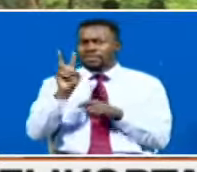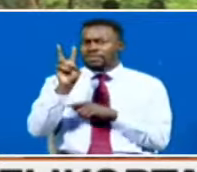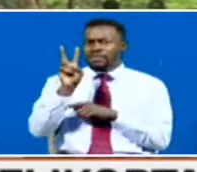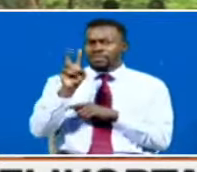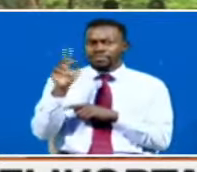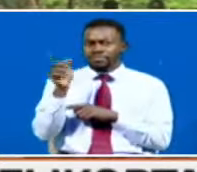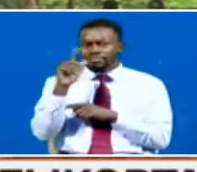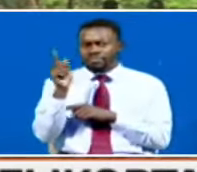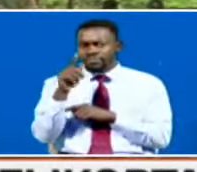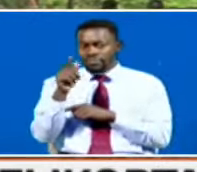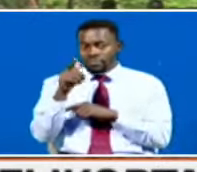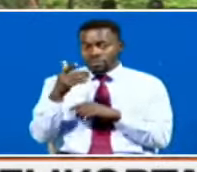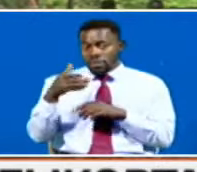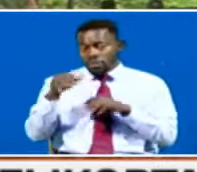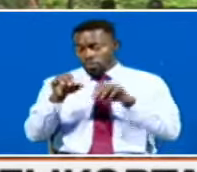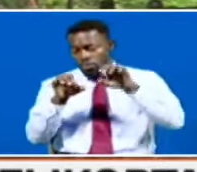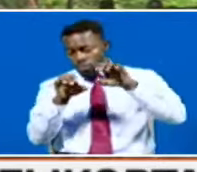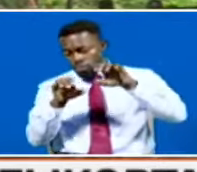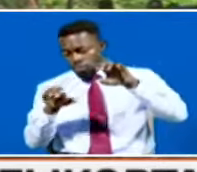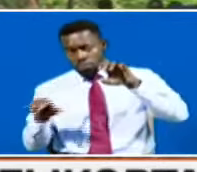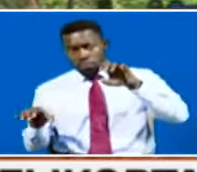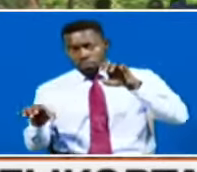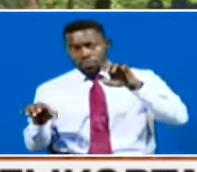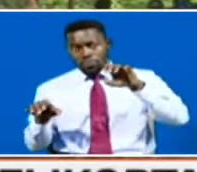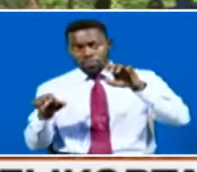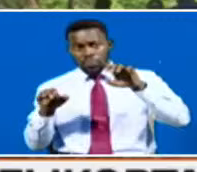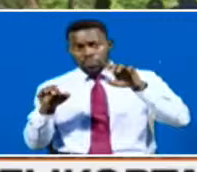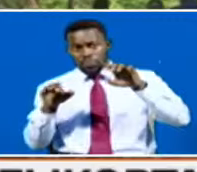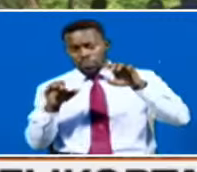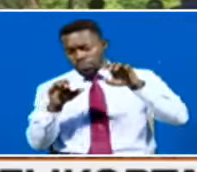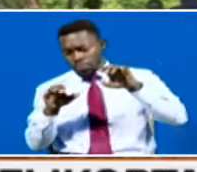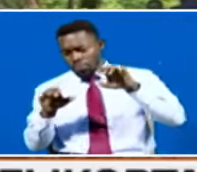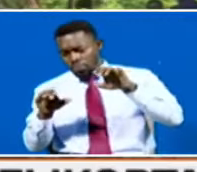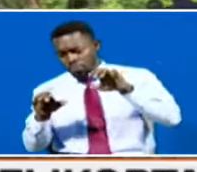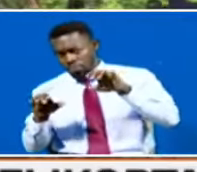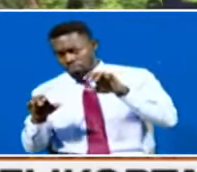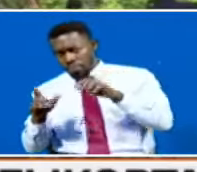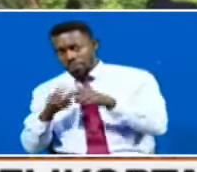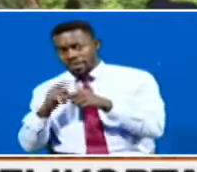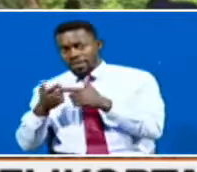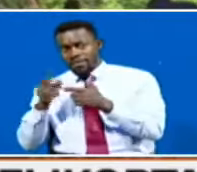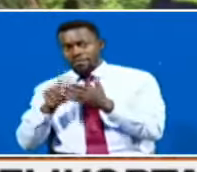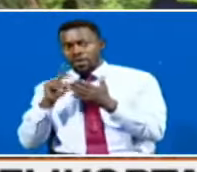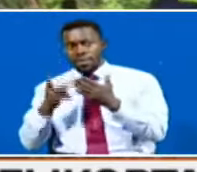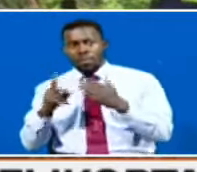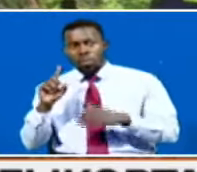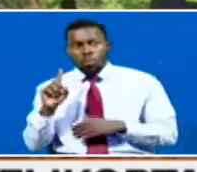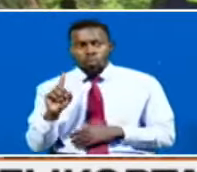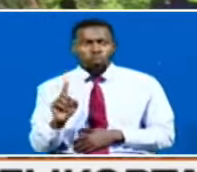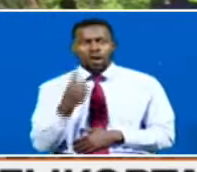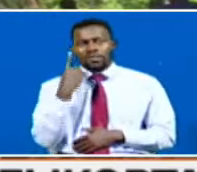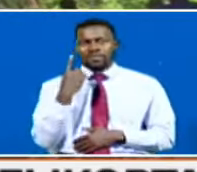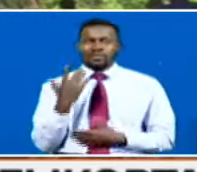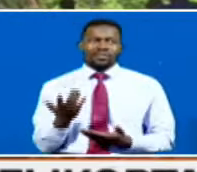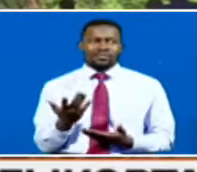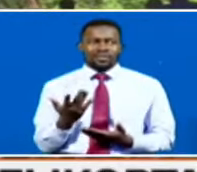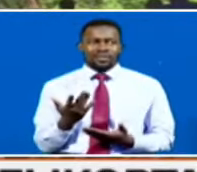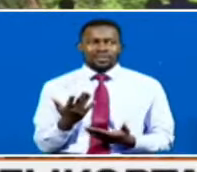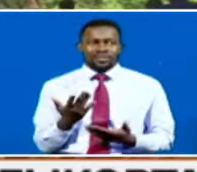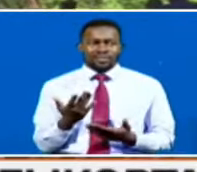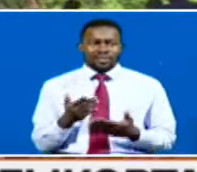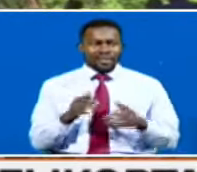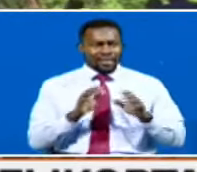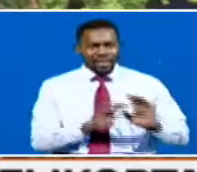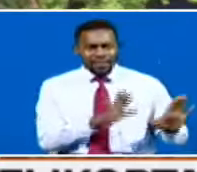juu. Sasa tunafikiri anashuka kwa hiyo kiwanja, ni kuanguka tu sababu moja na kufuruta kwa chini. Tunaona moshi sasa imeamka. Tunaanza kuwacha chakula